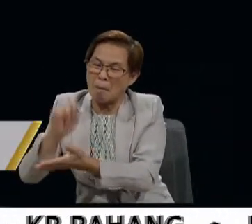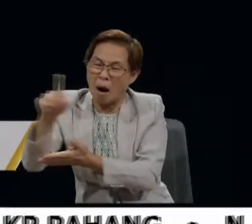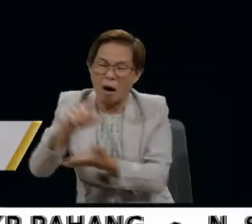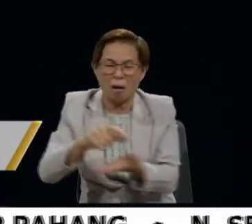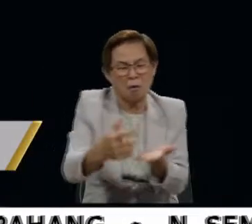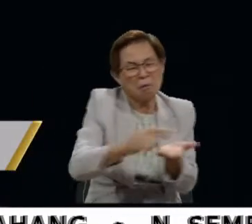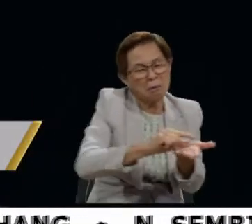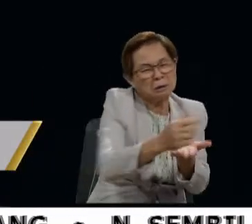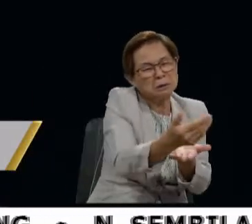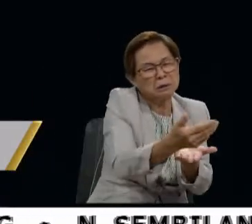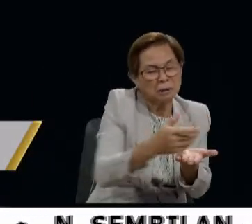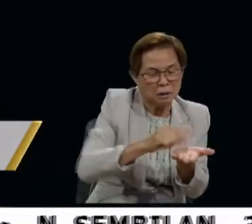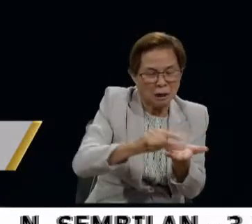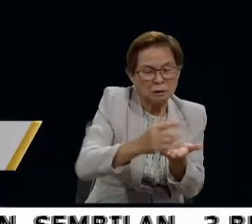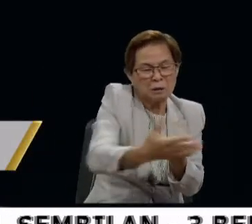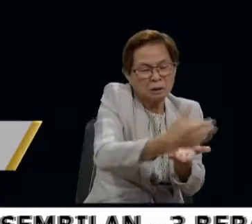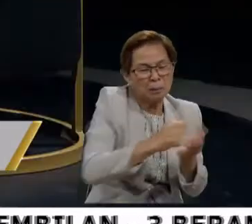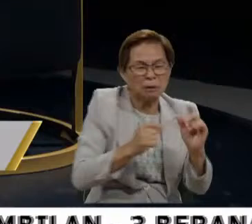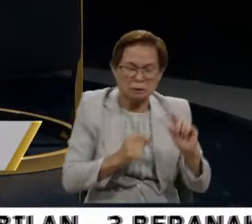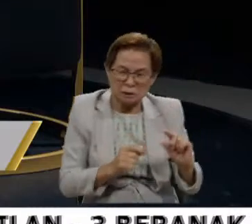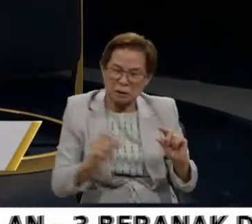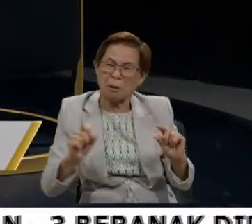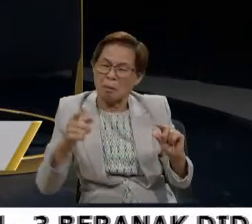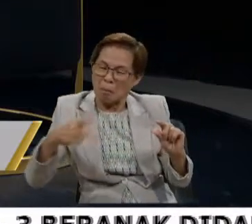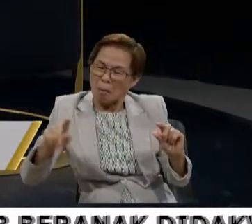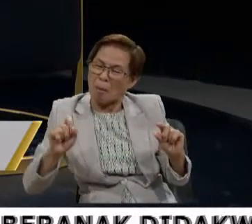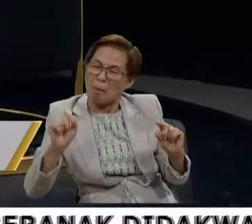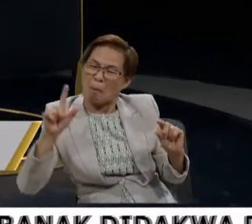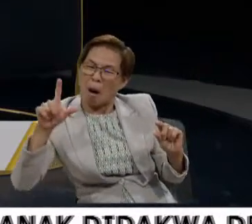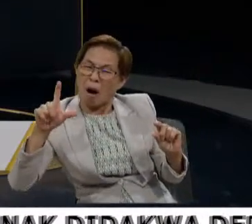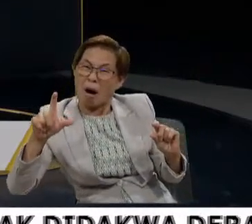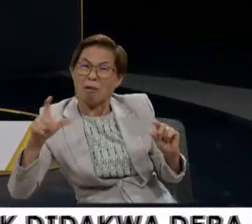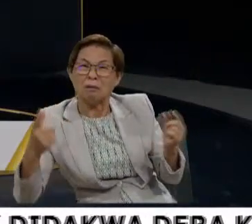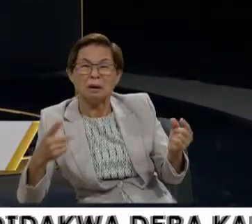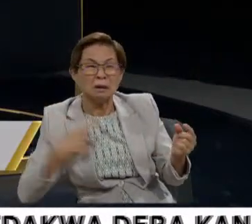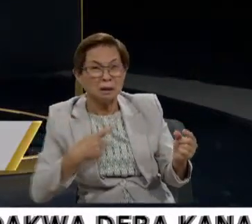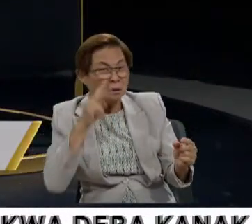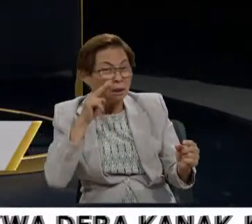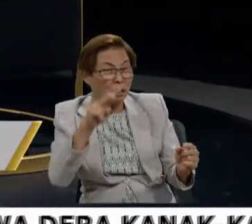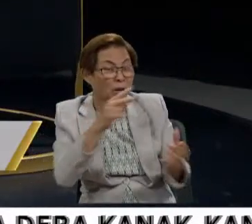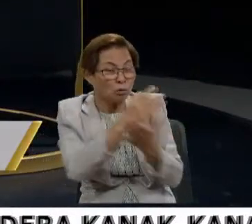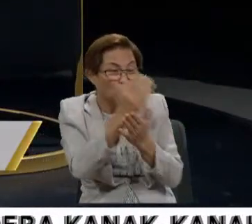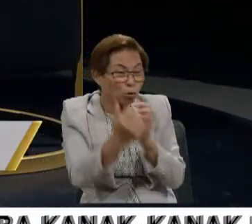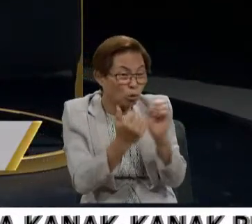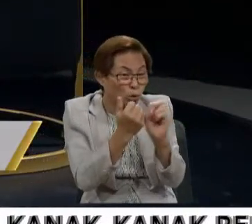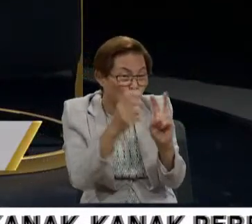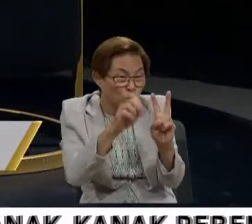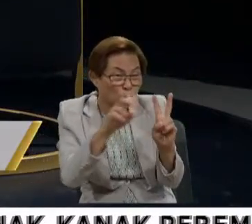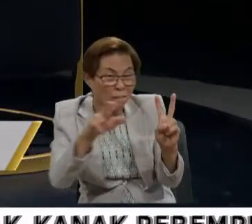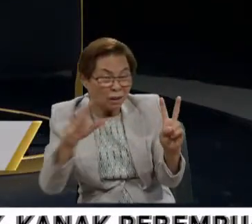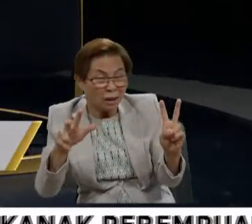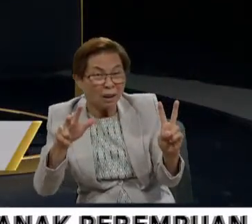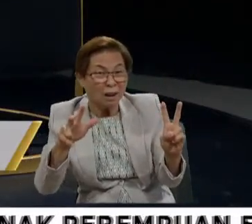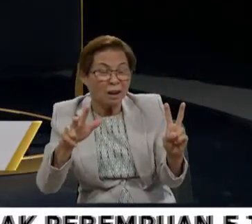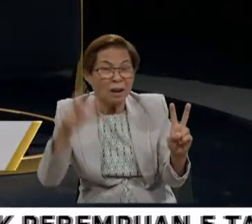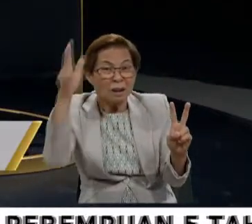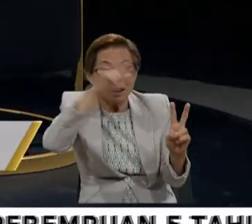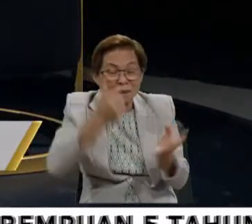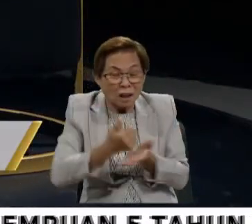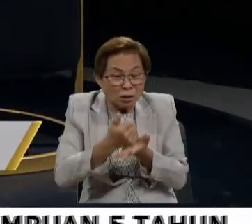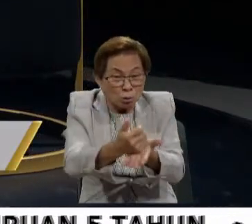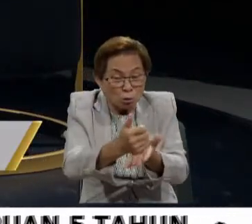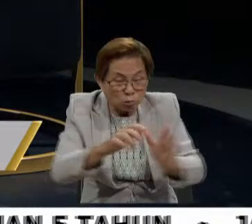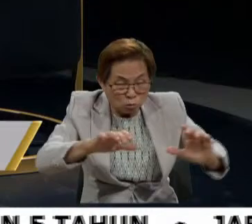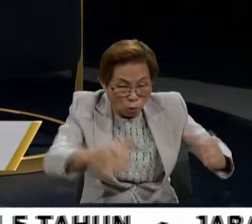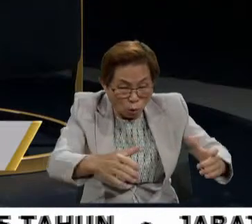er Adakah sekali lagi menerusi bajet 2023 kita akan melihat penekanan kerajaan pemfokusan kerajaan kepada golongan B